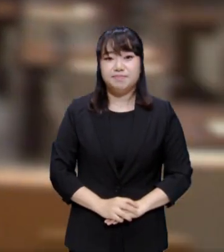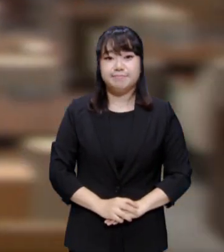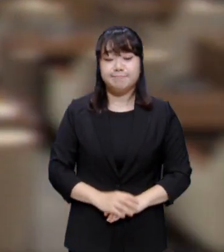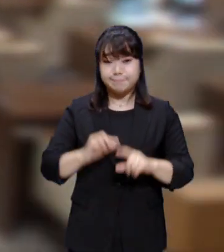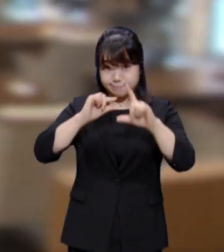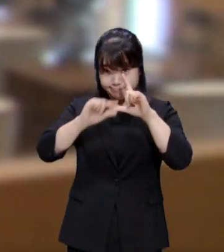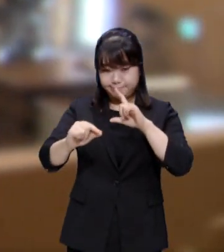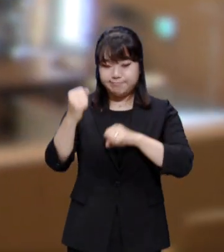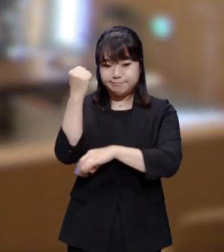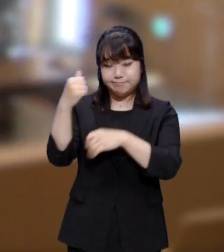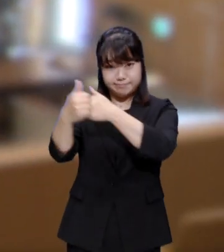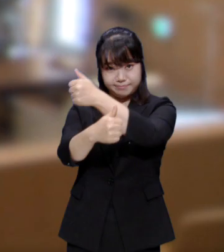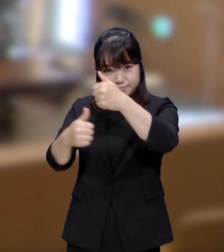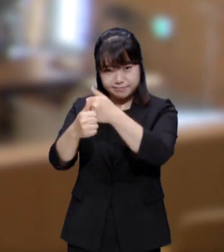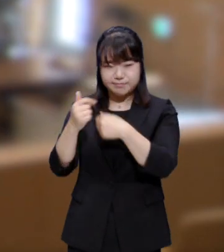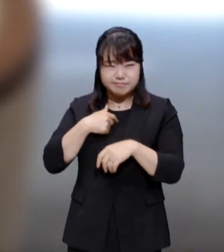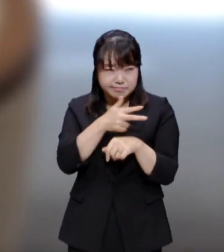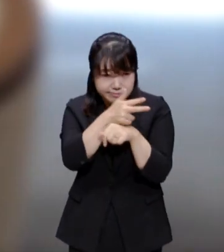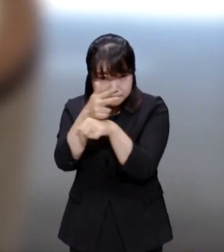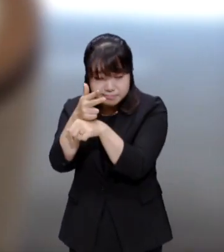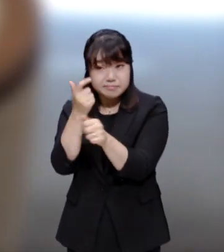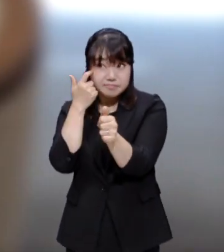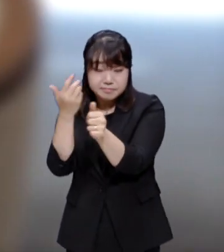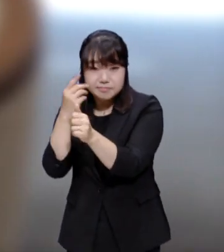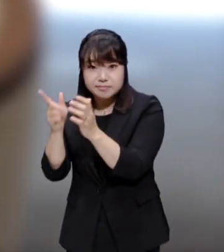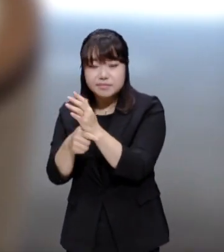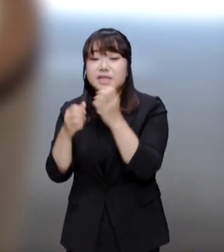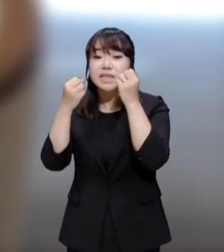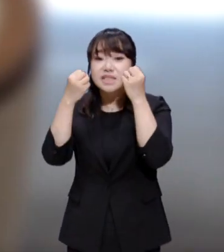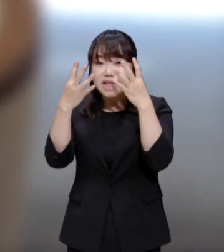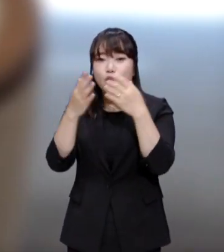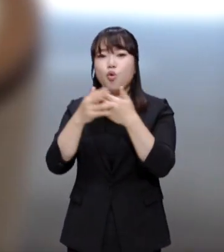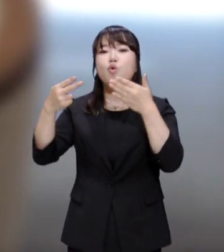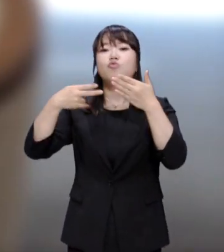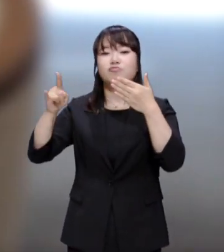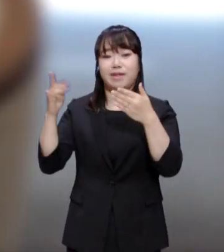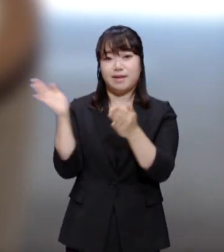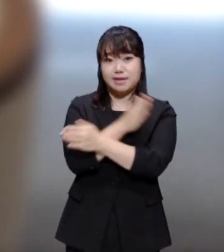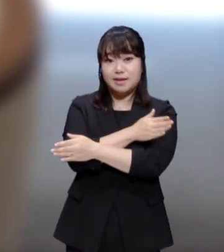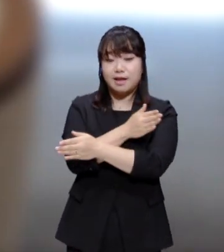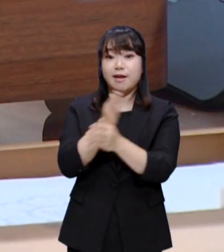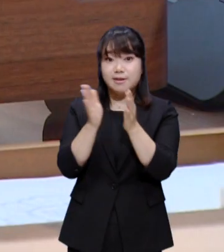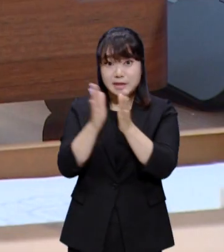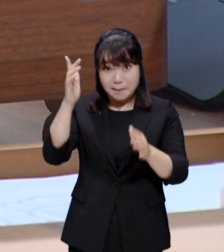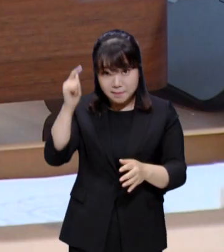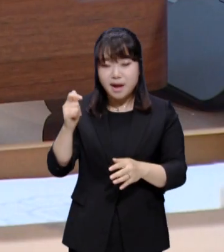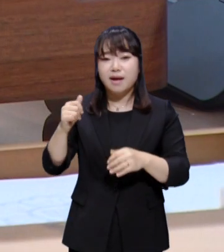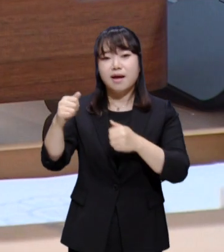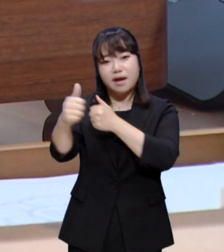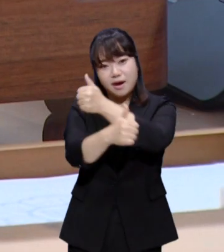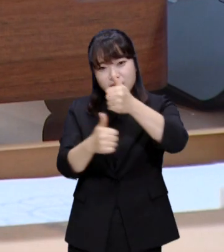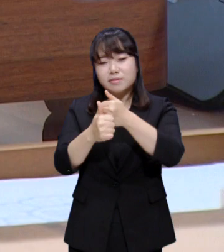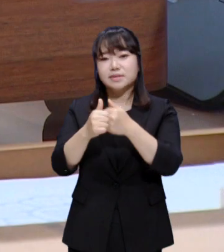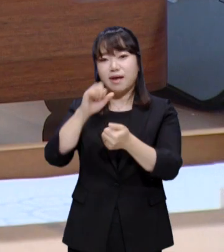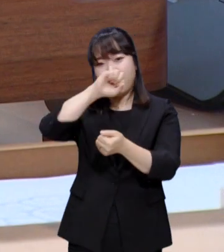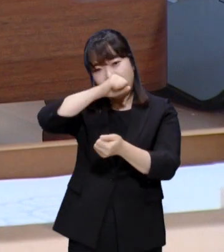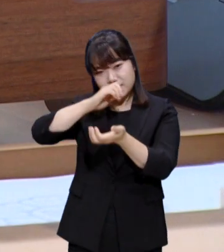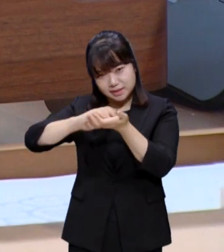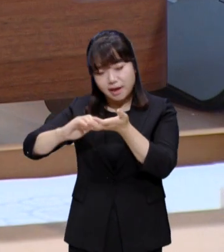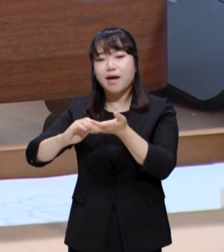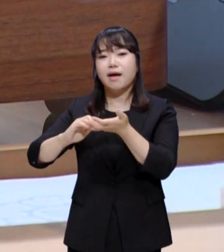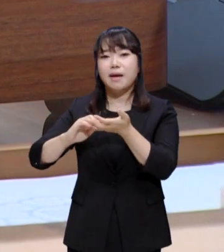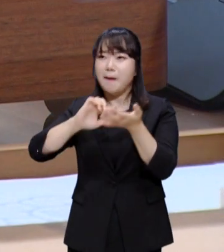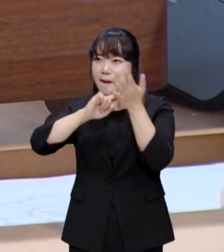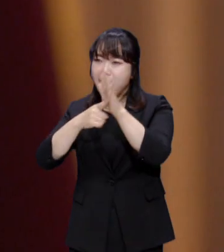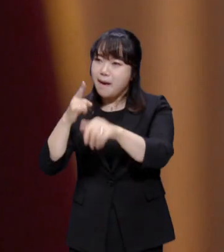일부 기초의회는 BTV 취재 과정에서 새로 출범한 9대 때부터는 의장단 업무 추진비를 공개하는 방안을